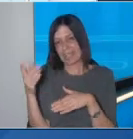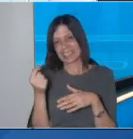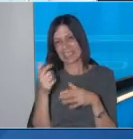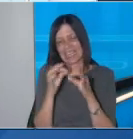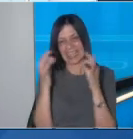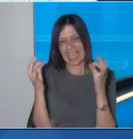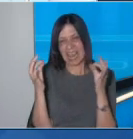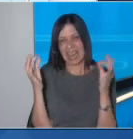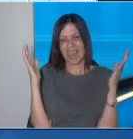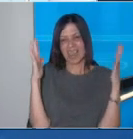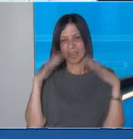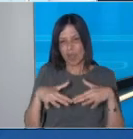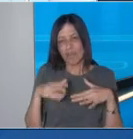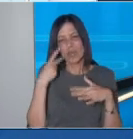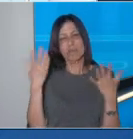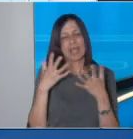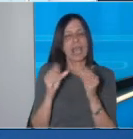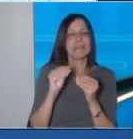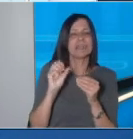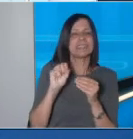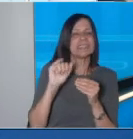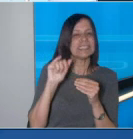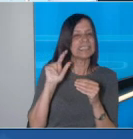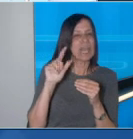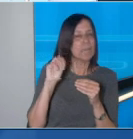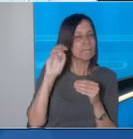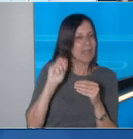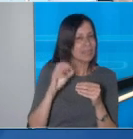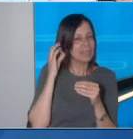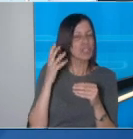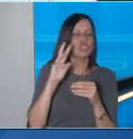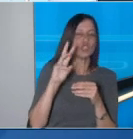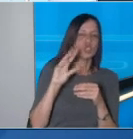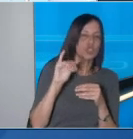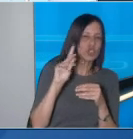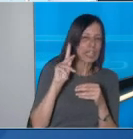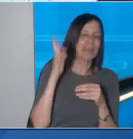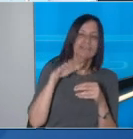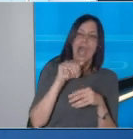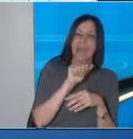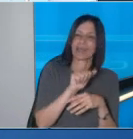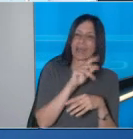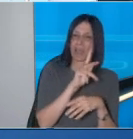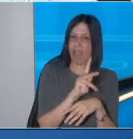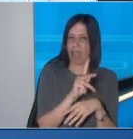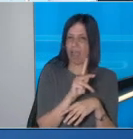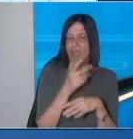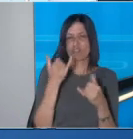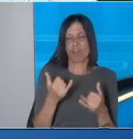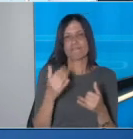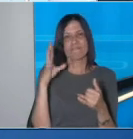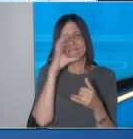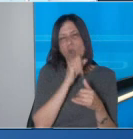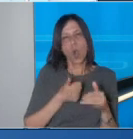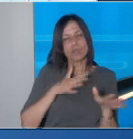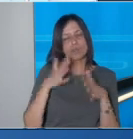התחיל להתפורר, וראינו את מה שקרה עם סילמן, ושיקלי, ואחרים, ואביר קארה. והתפיסה היא שעכשיו ראש הממשלה